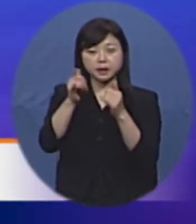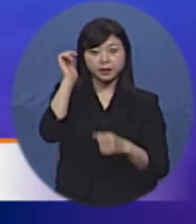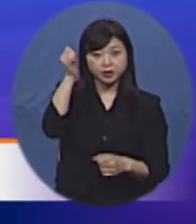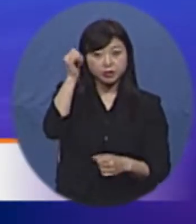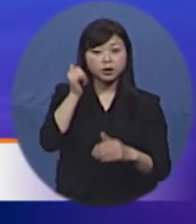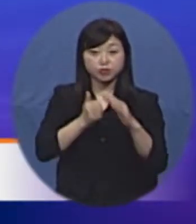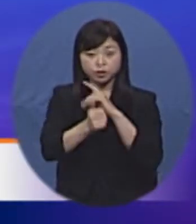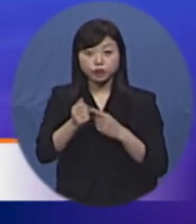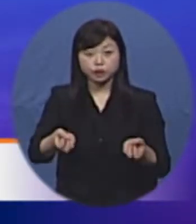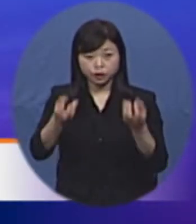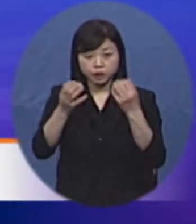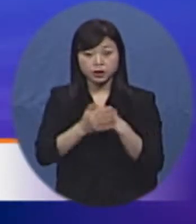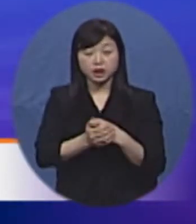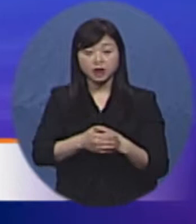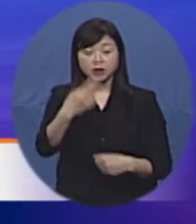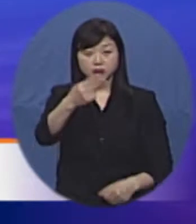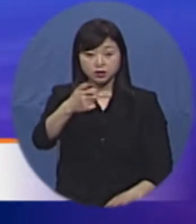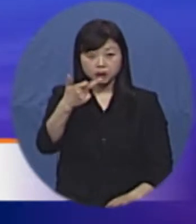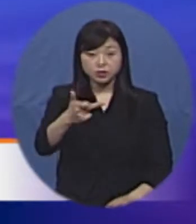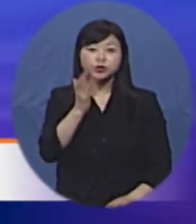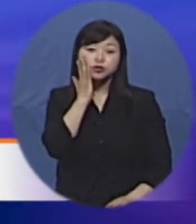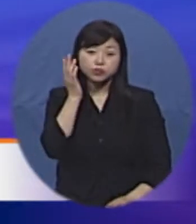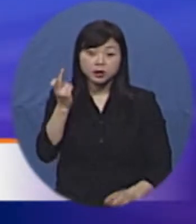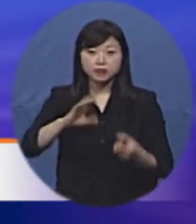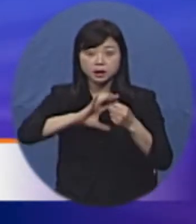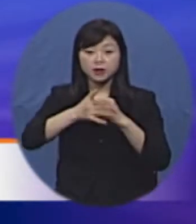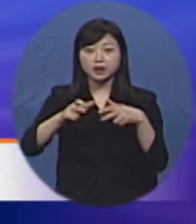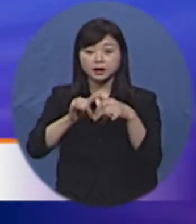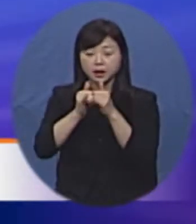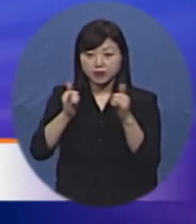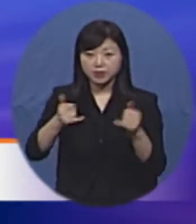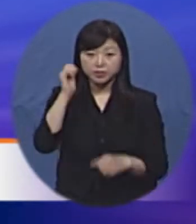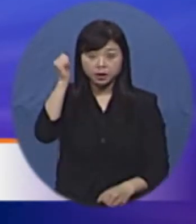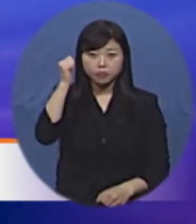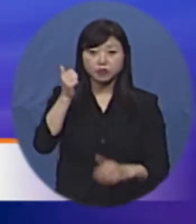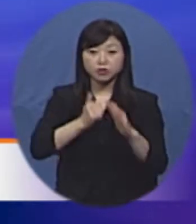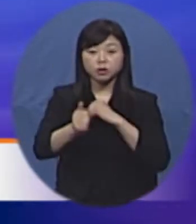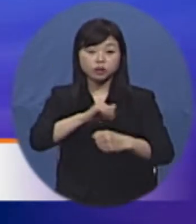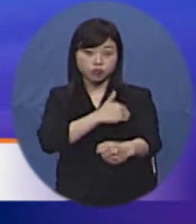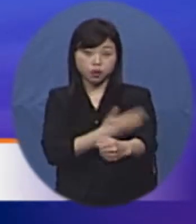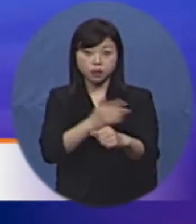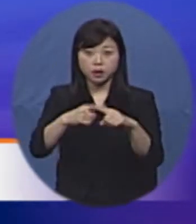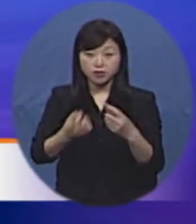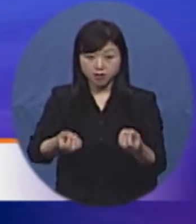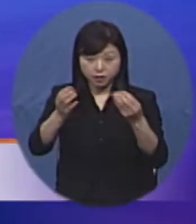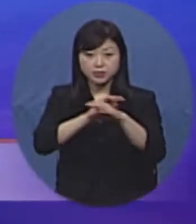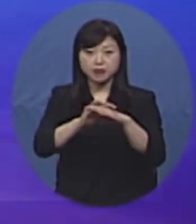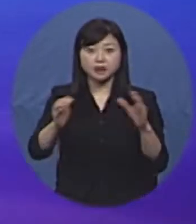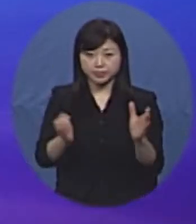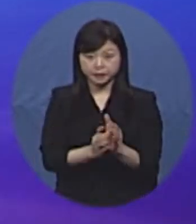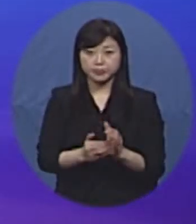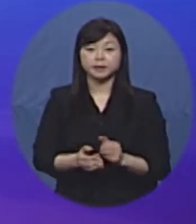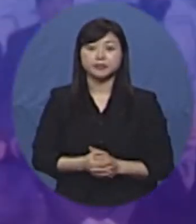선수들의 축제인 2017 울산 세계 장애인 배드민턴 선수권 대회가 성황리에 끝났습니다.